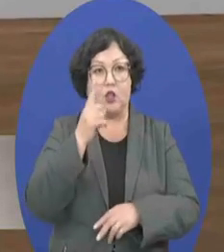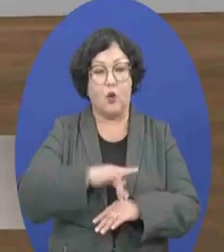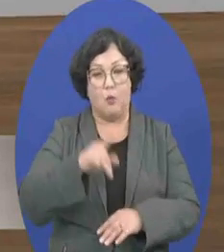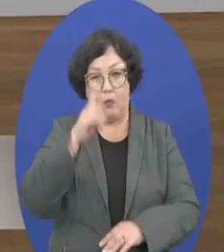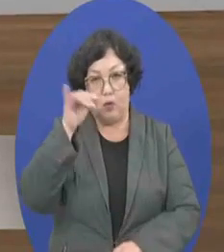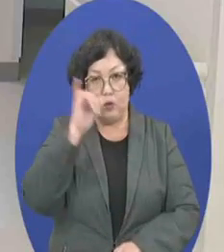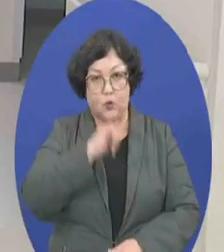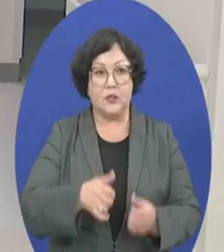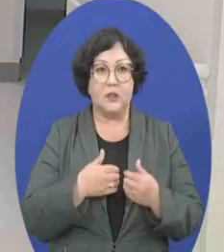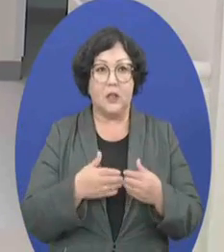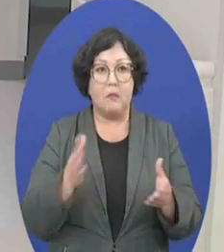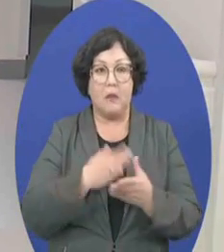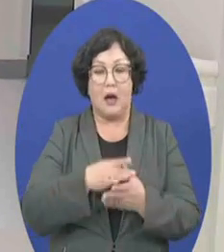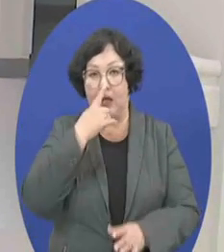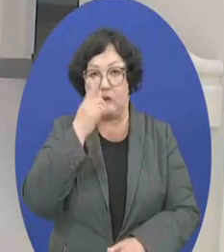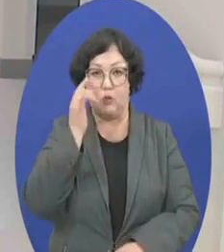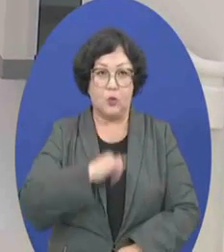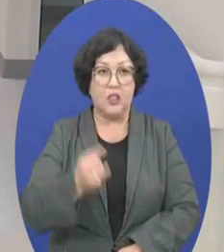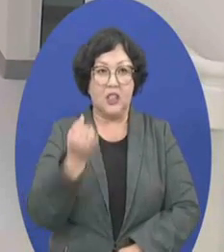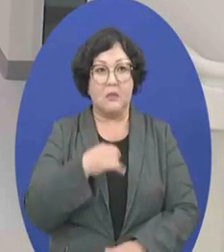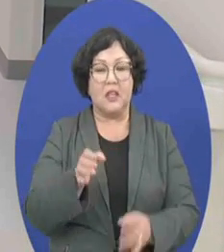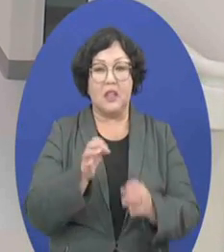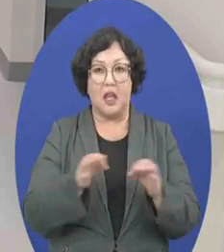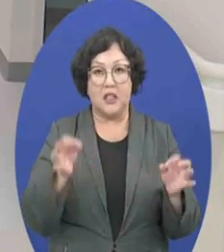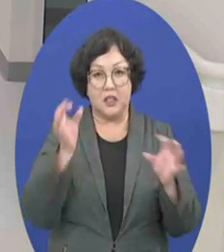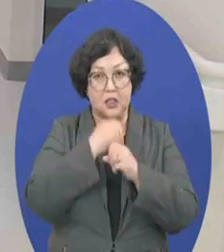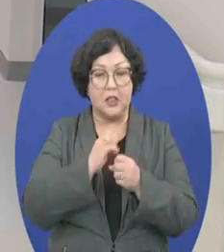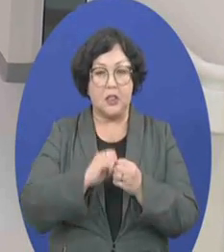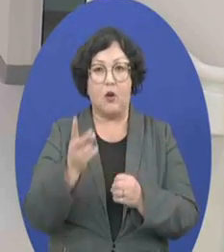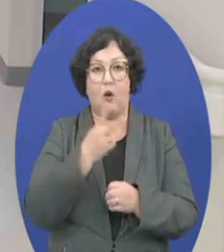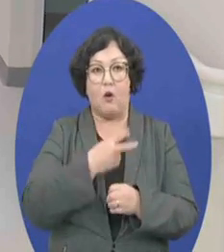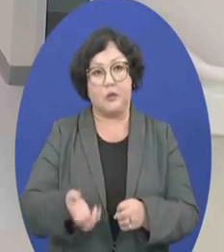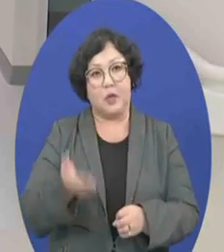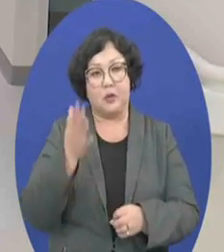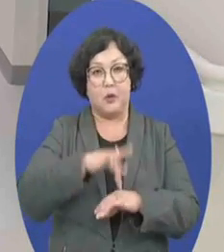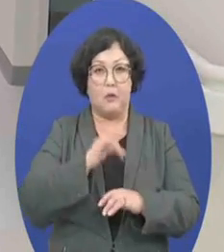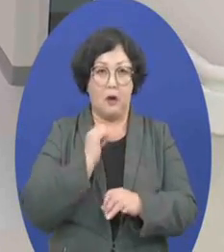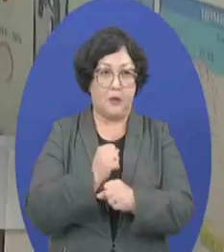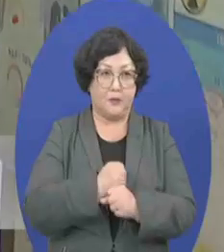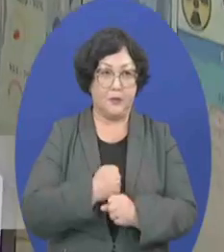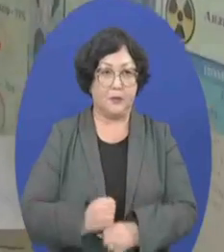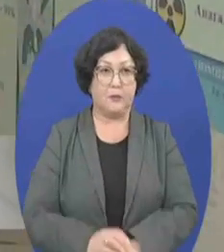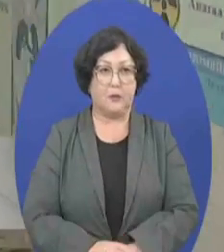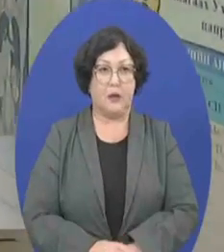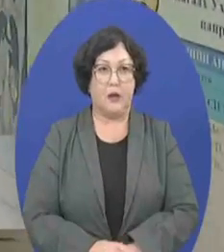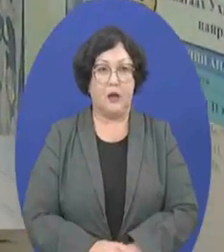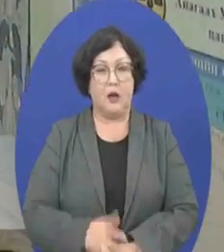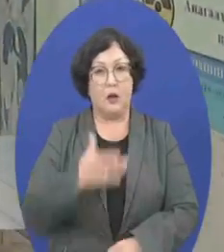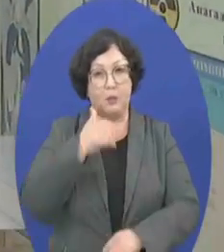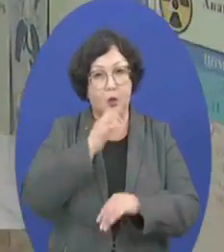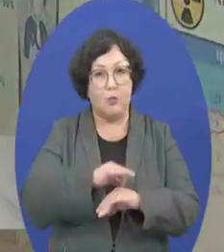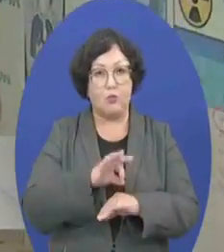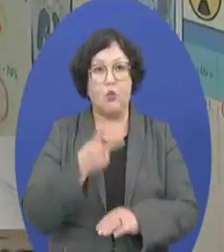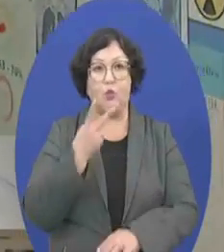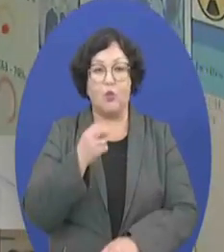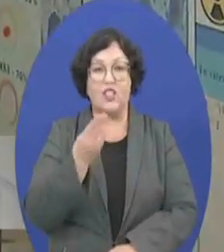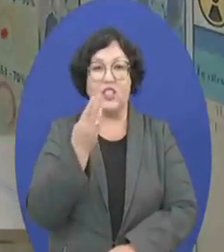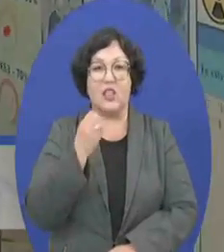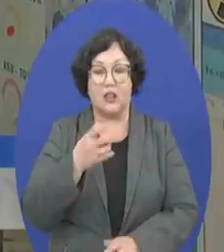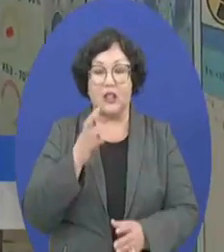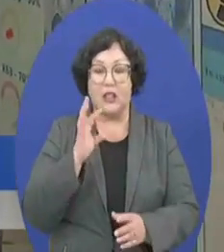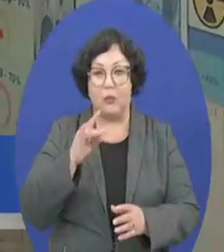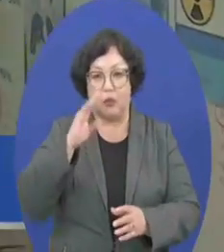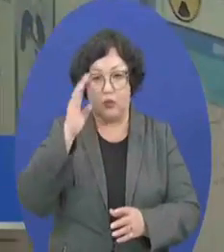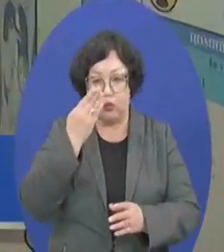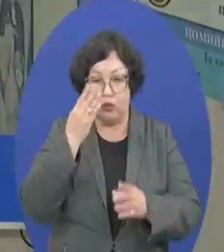манай улсад нээлттэй хийж байгаа бол урд хөршид ийм нарийн шинжилгээ авдаг 200 орчим төв ажиллаж байна. Өвчний үйлсийг зөв тогтоосноор